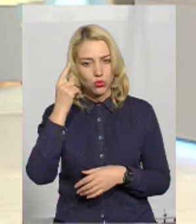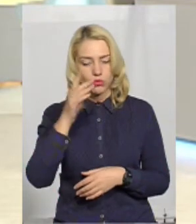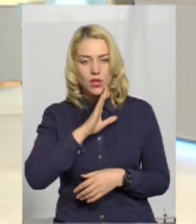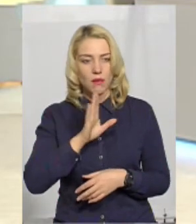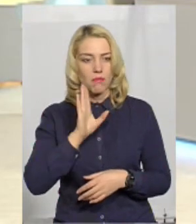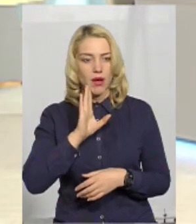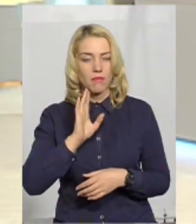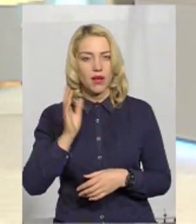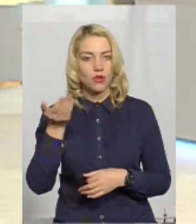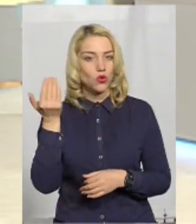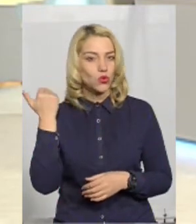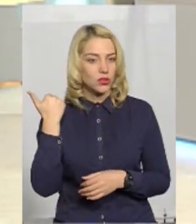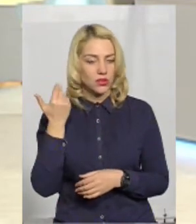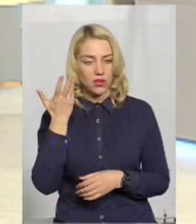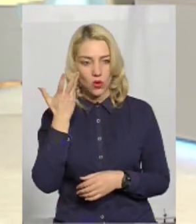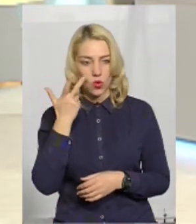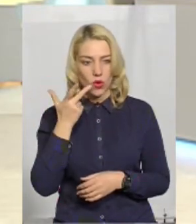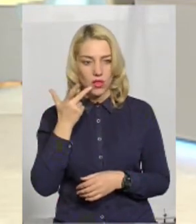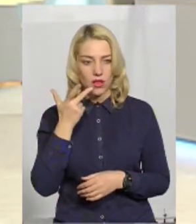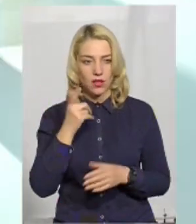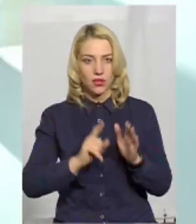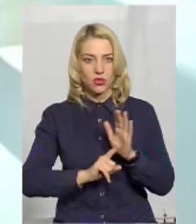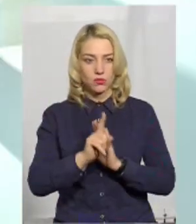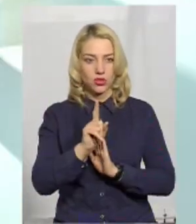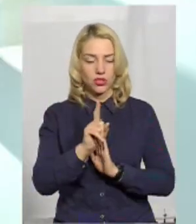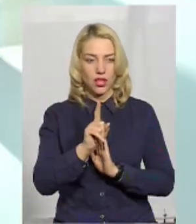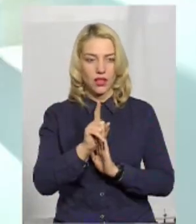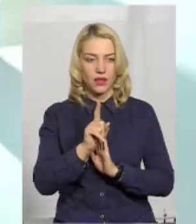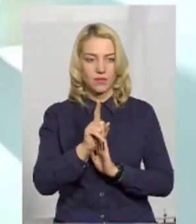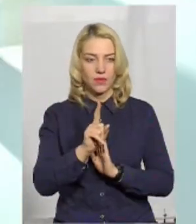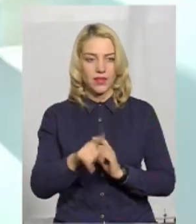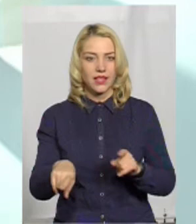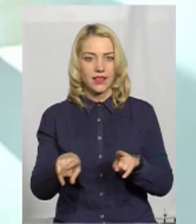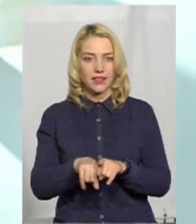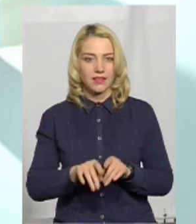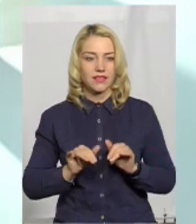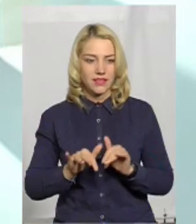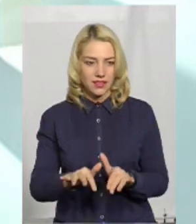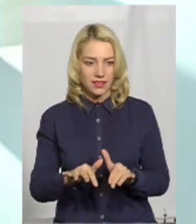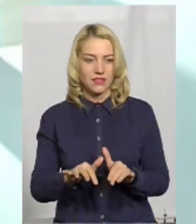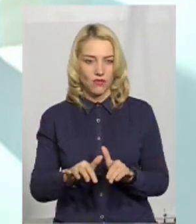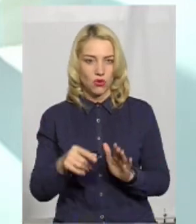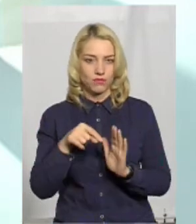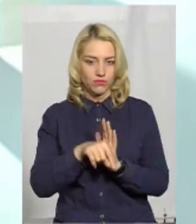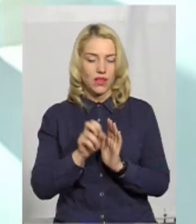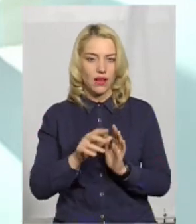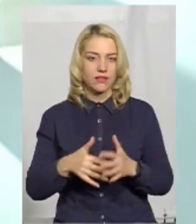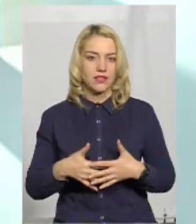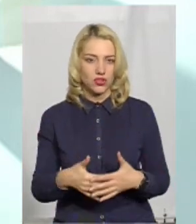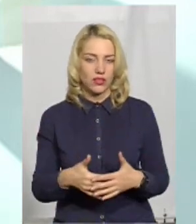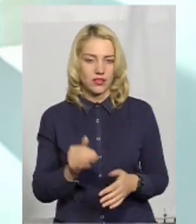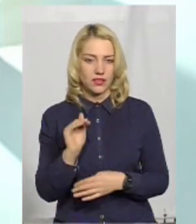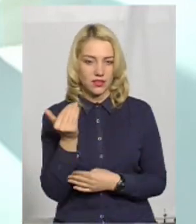подумала мама тоді, коли вона розпочинала таку таке дійство, будемо так говорити, як зачаття